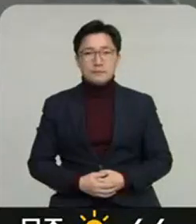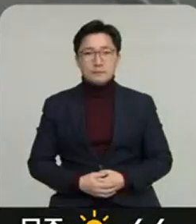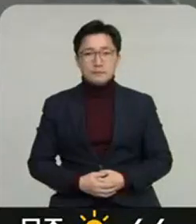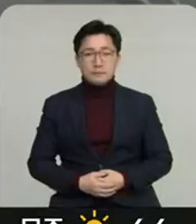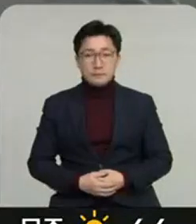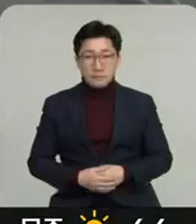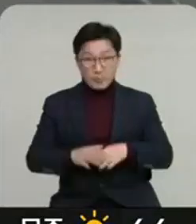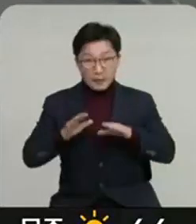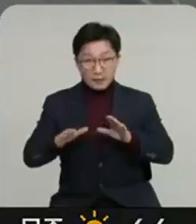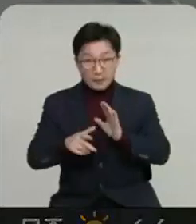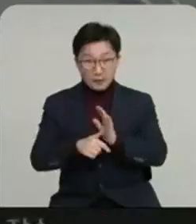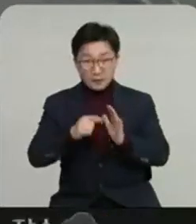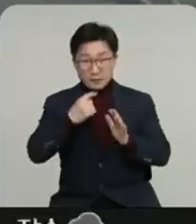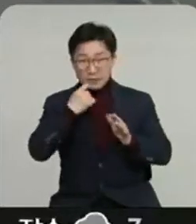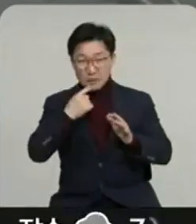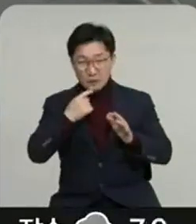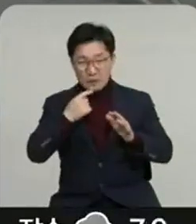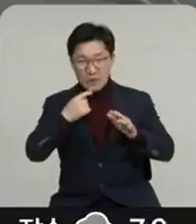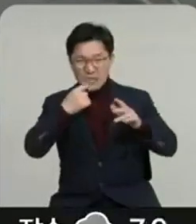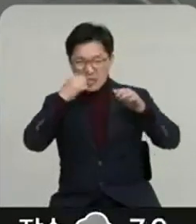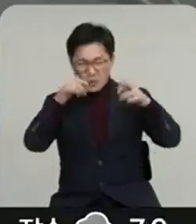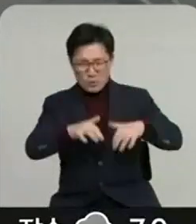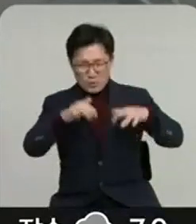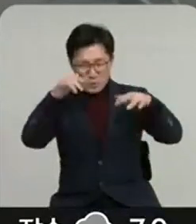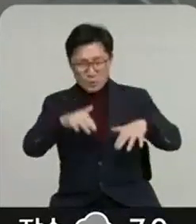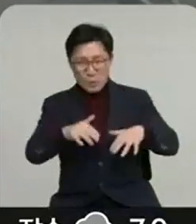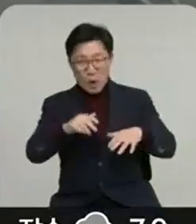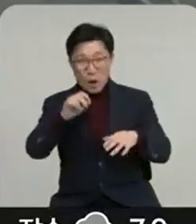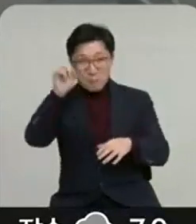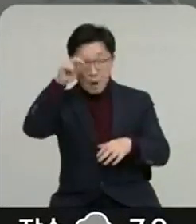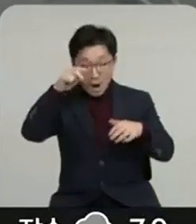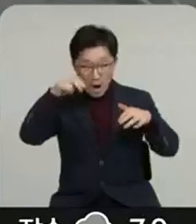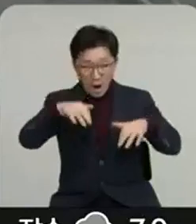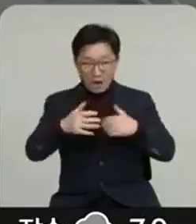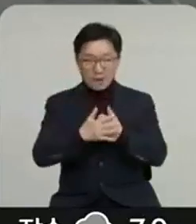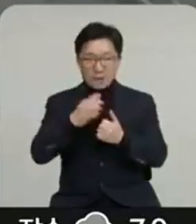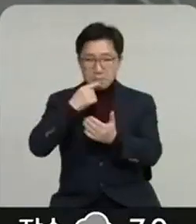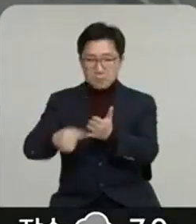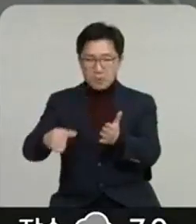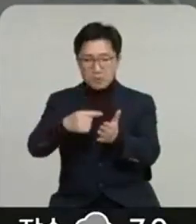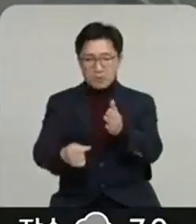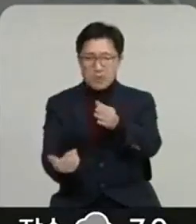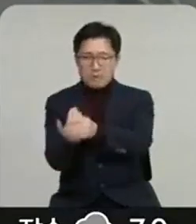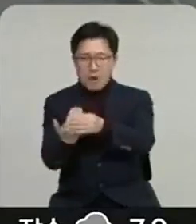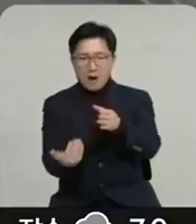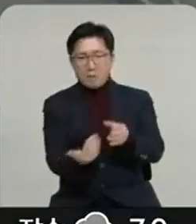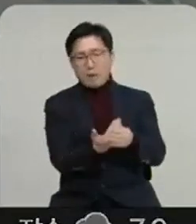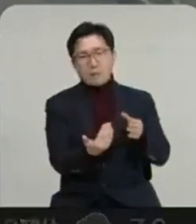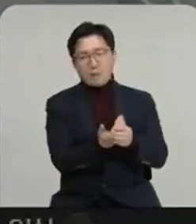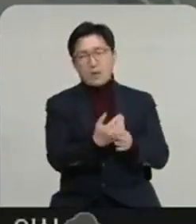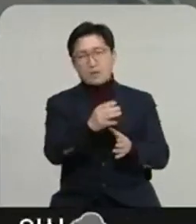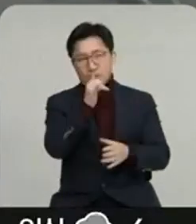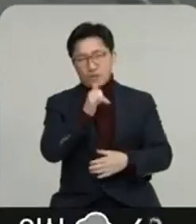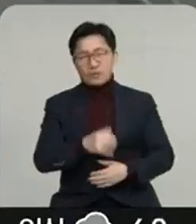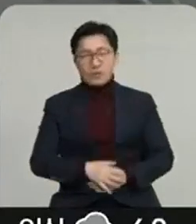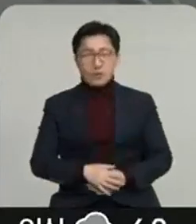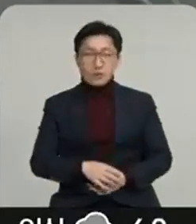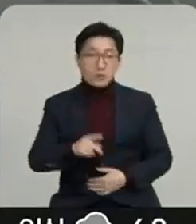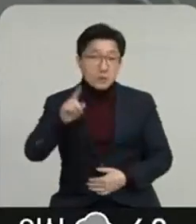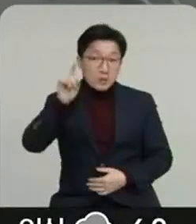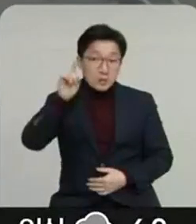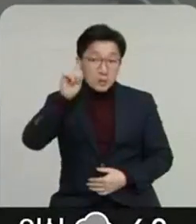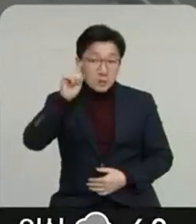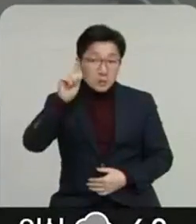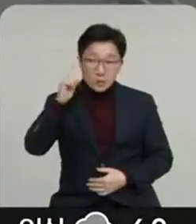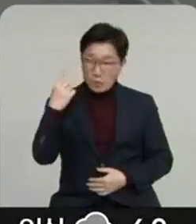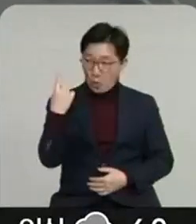짧은 기간 몰아친 많은 눈에 대비할 틈도 없이 곳곳에서 피해가 잇따랐습니다. 이틀째 대설경보가 내려진 군산의